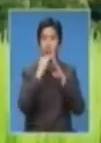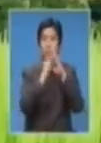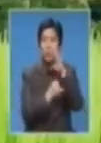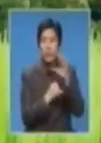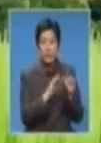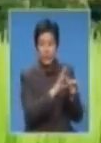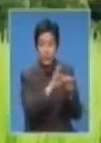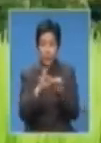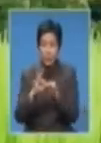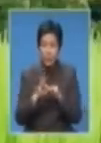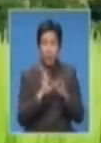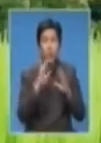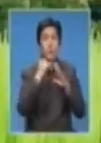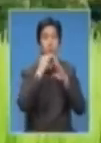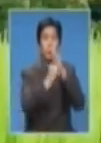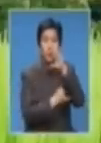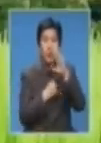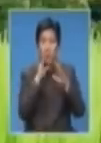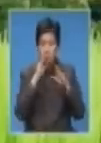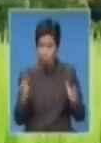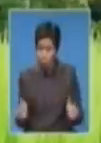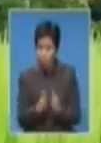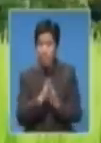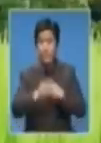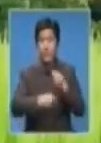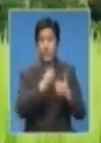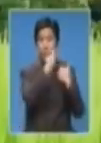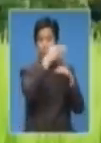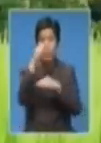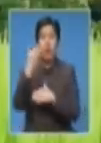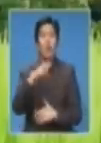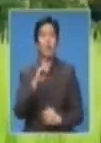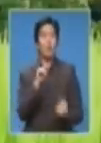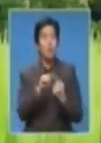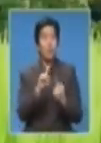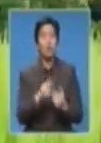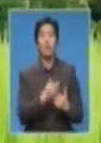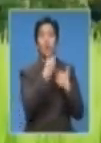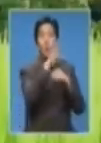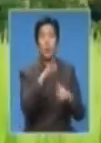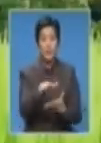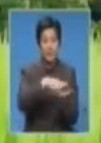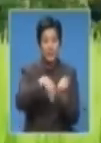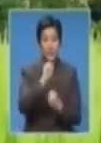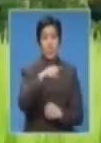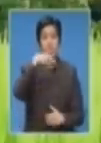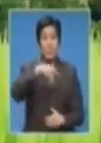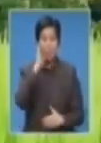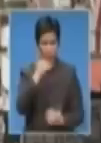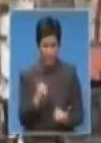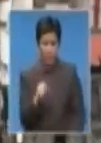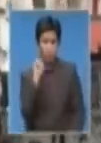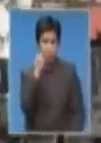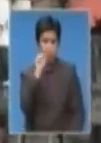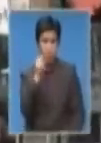กับจังหวัดอื่นในกลุ่มบริการจังหวัดนะครับถ้าหาตลาดร่วมกันต่อไปก็ส่งไปสู่ในพื้นที่เขตเศรษฐกิจพิเศษที่เราจะจัดตั้งอย่างเร่งด่วนเนี่ยนะ